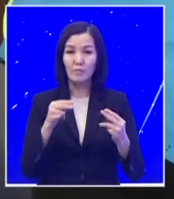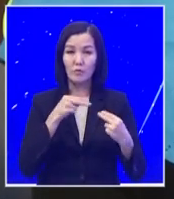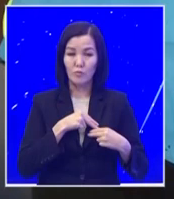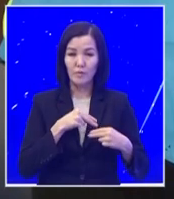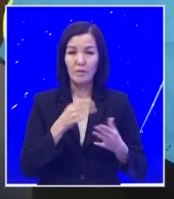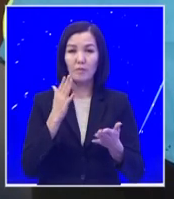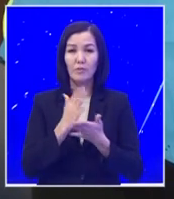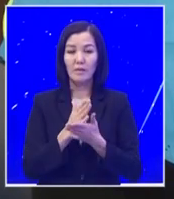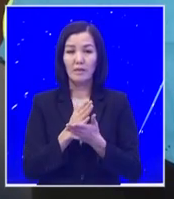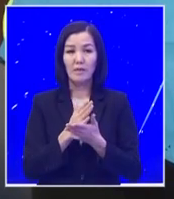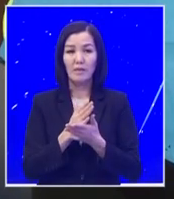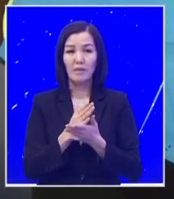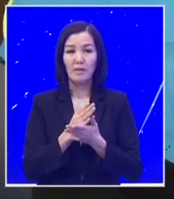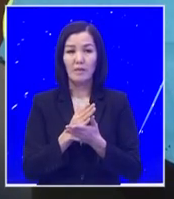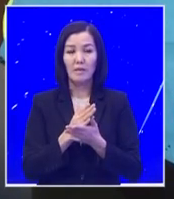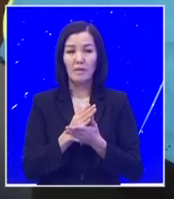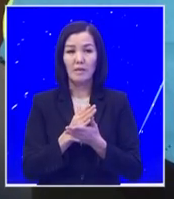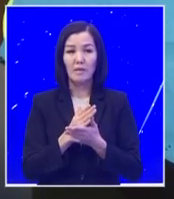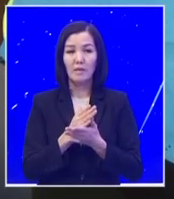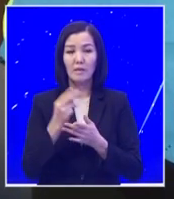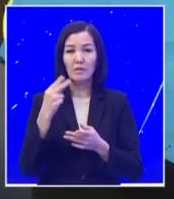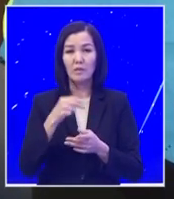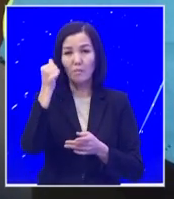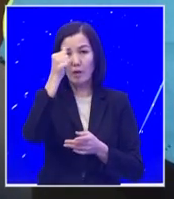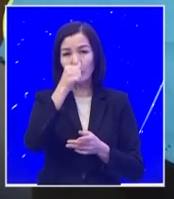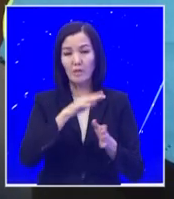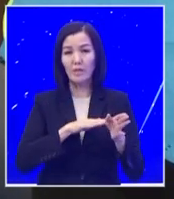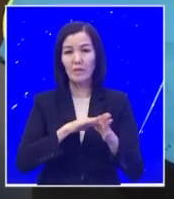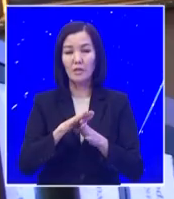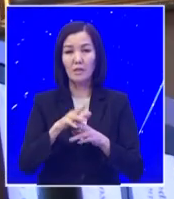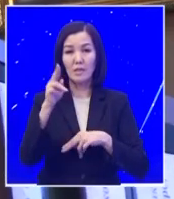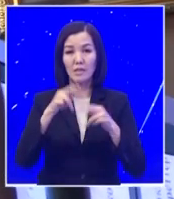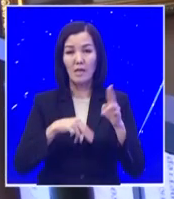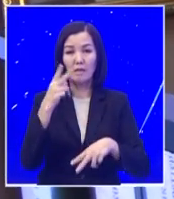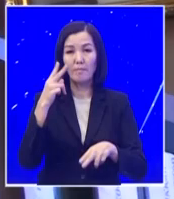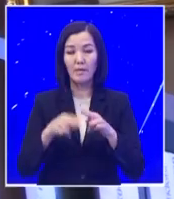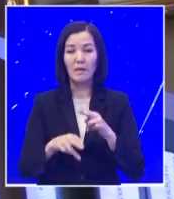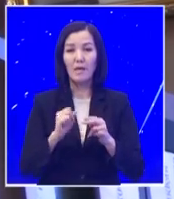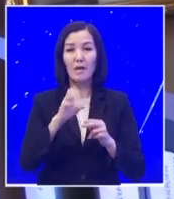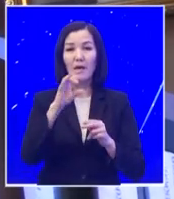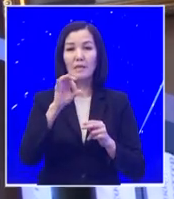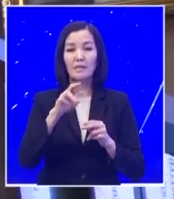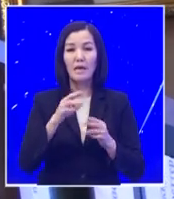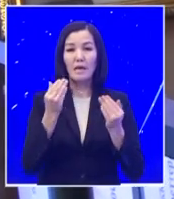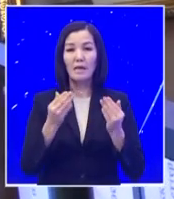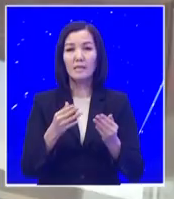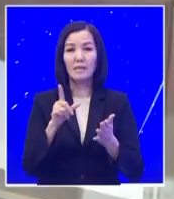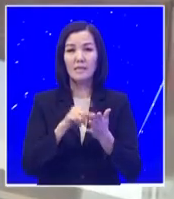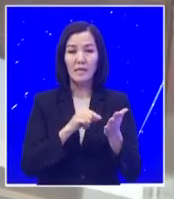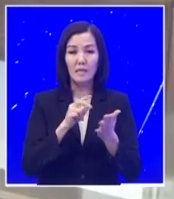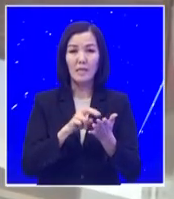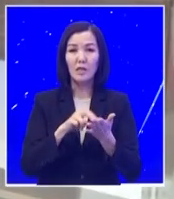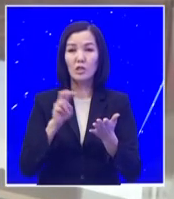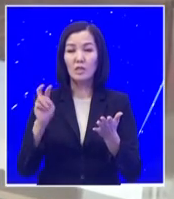жаңағы Құдай қаласа мына 20 жылдың ішінде салынып бітті. Әсия Мұхамеджанқызы қазір зейнетке шықса